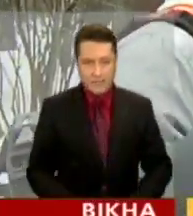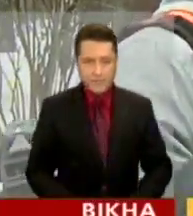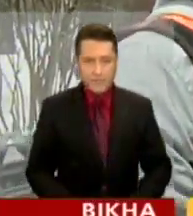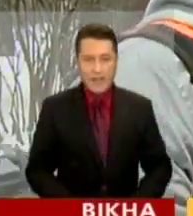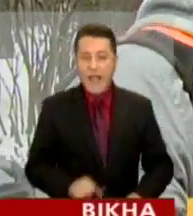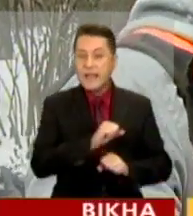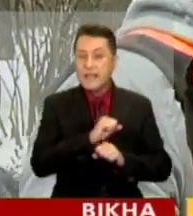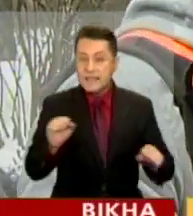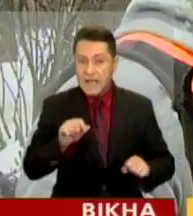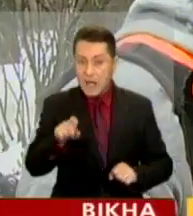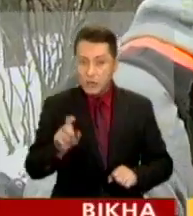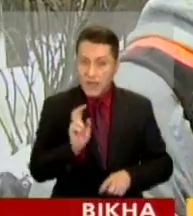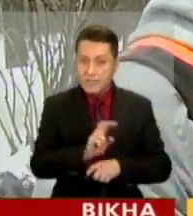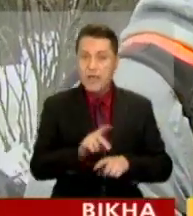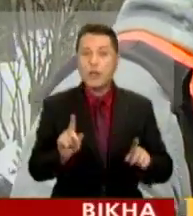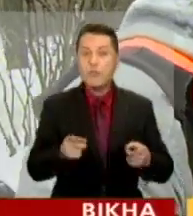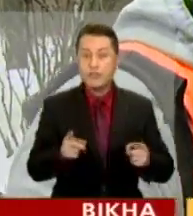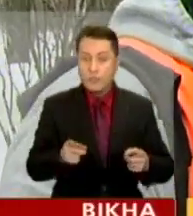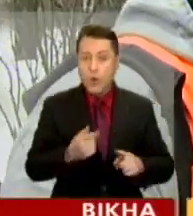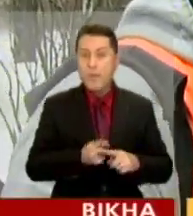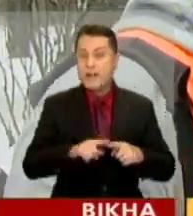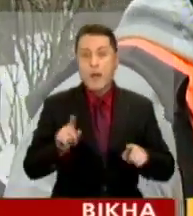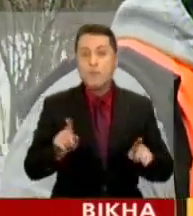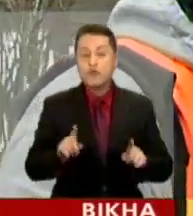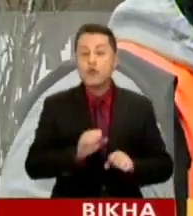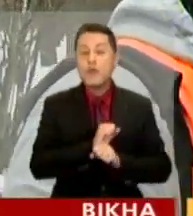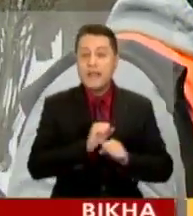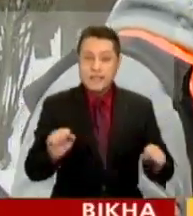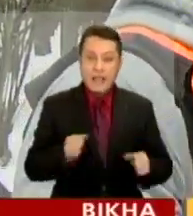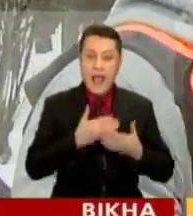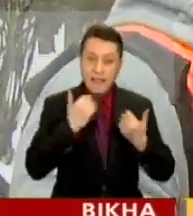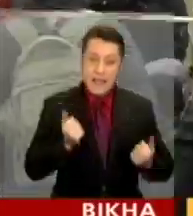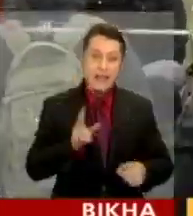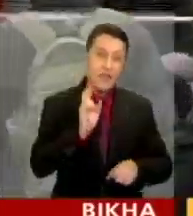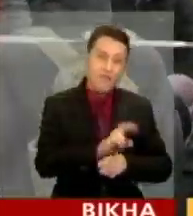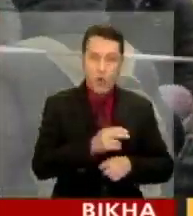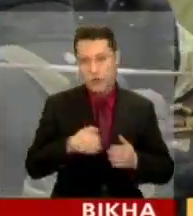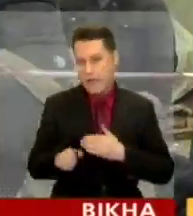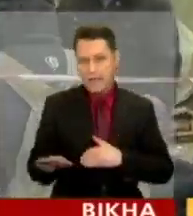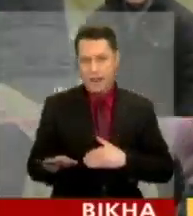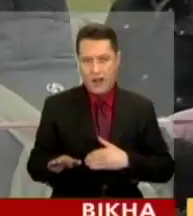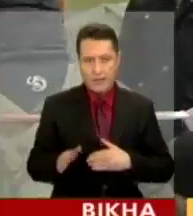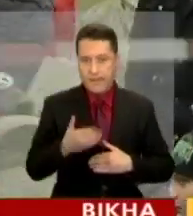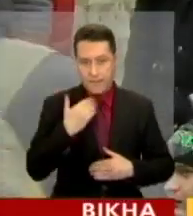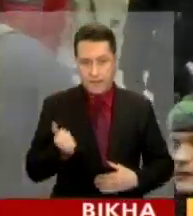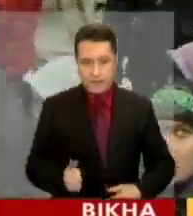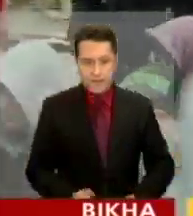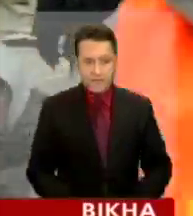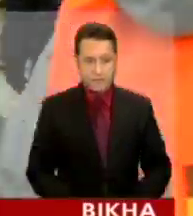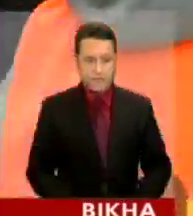Нельзя здесь заходить. Чому? Ну потому что нельзя. Здесь нет ни входа, ни выхода.